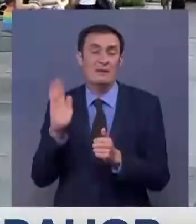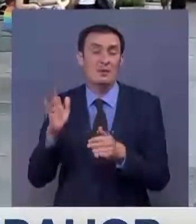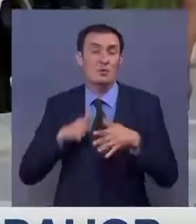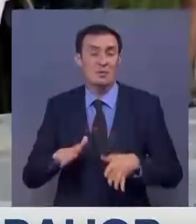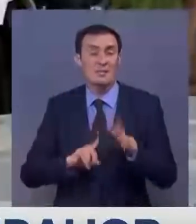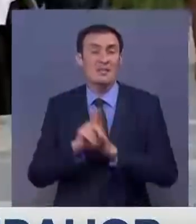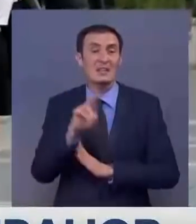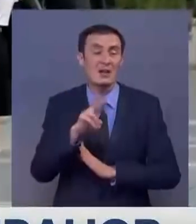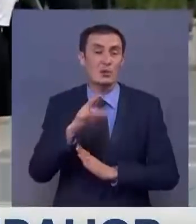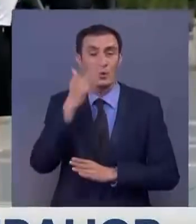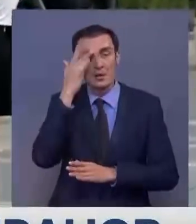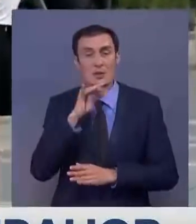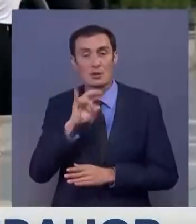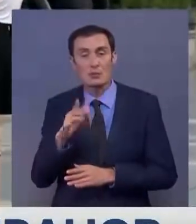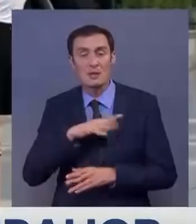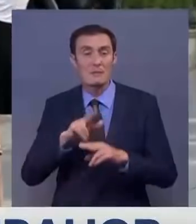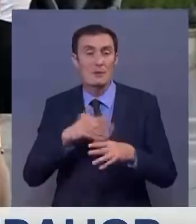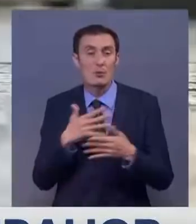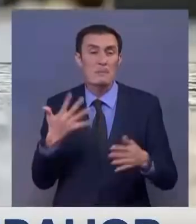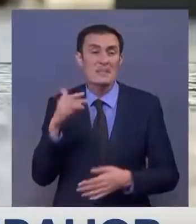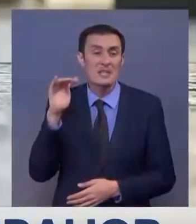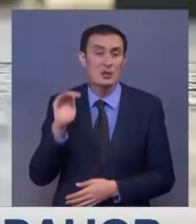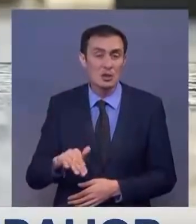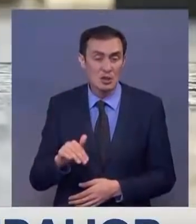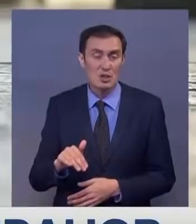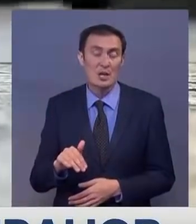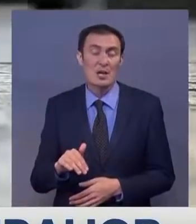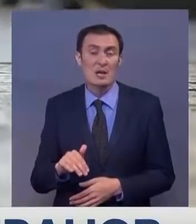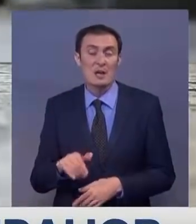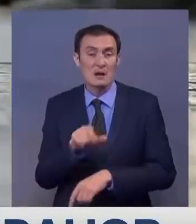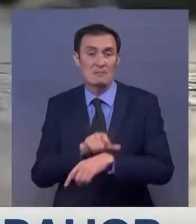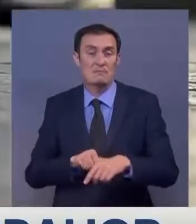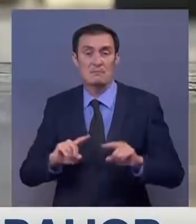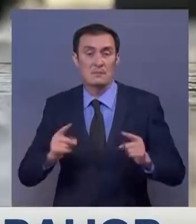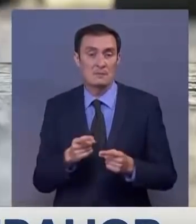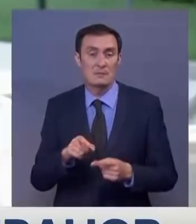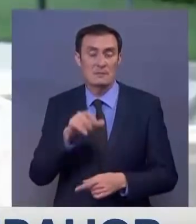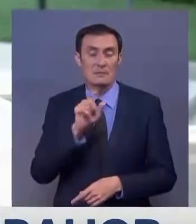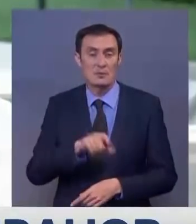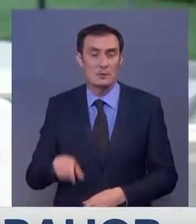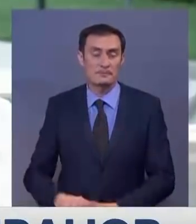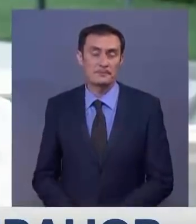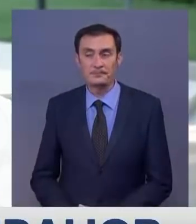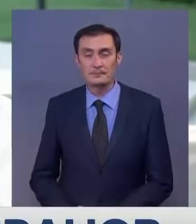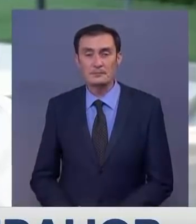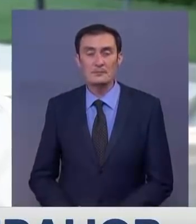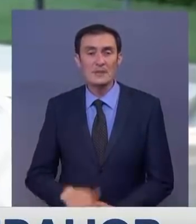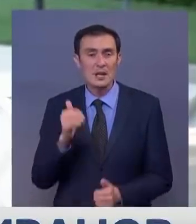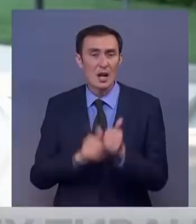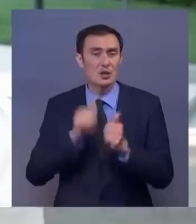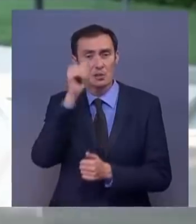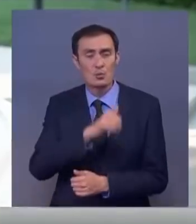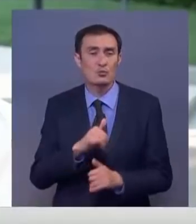Только с января по июнь этого года МВД выдало более 5000 сдерживающих ордеров насильникам. Из года в год